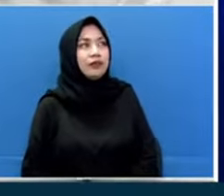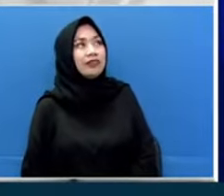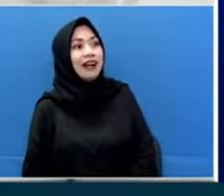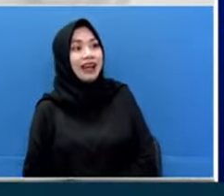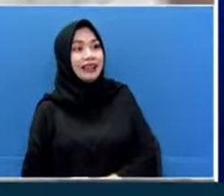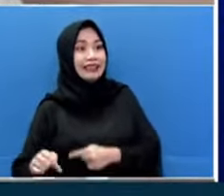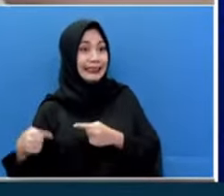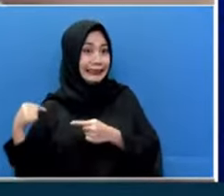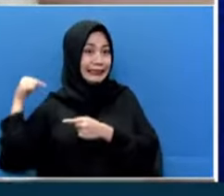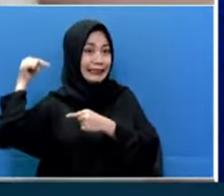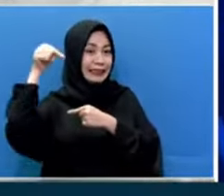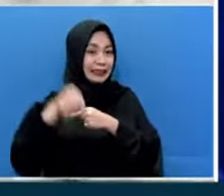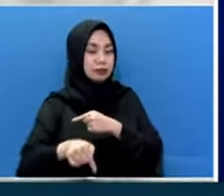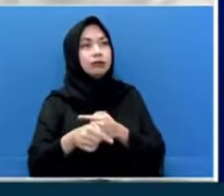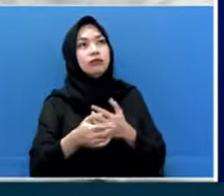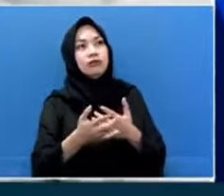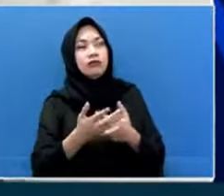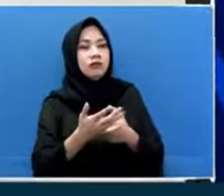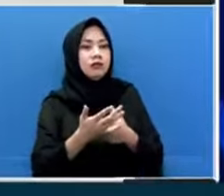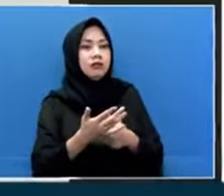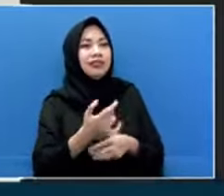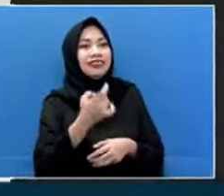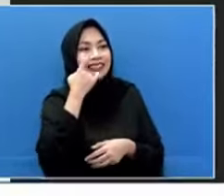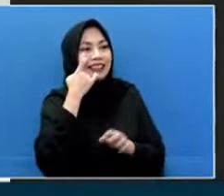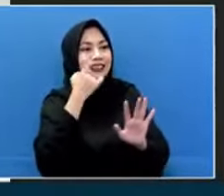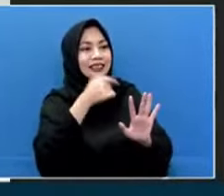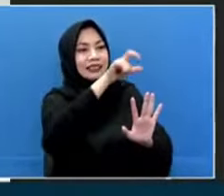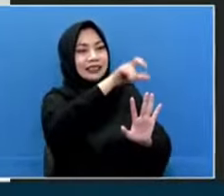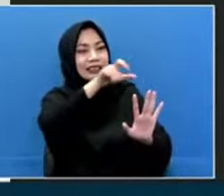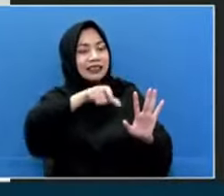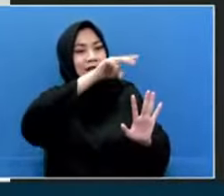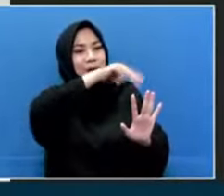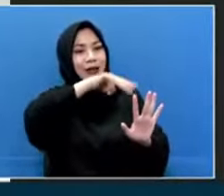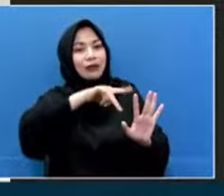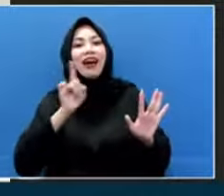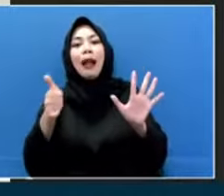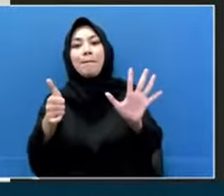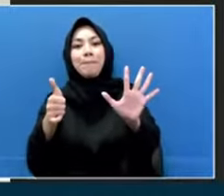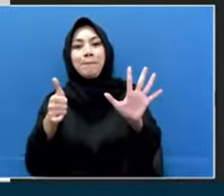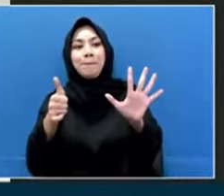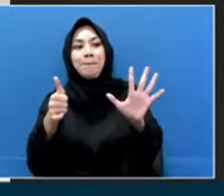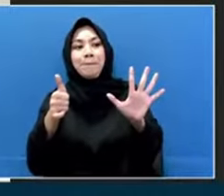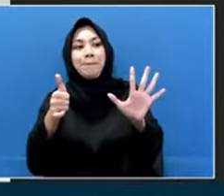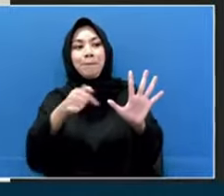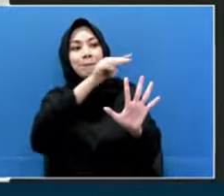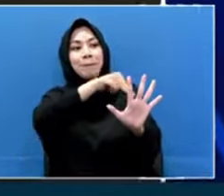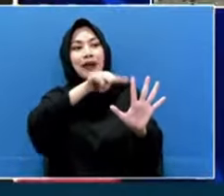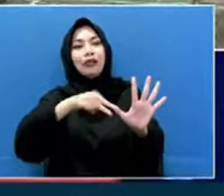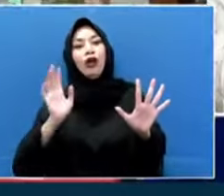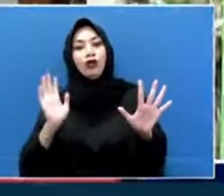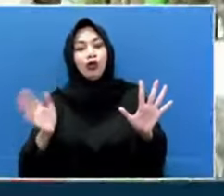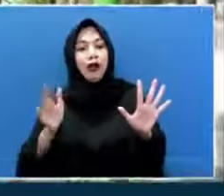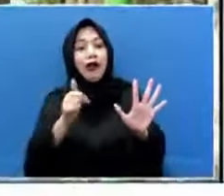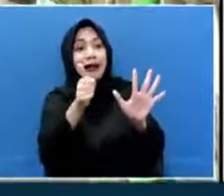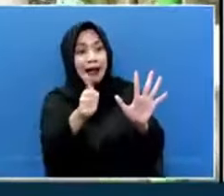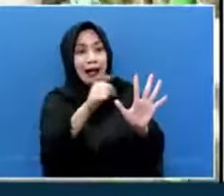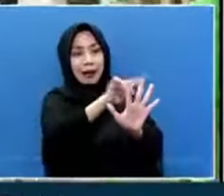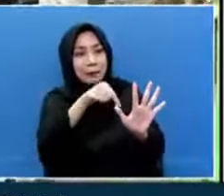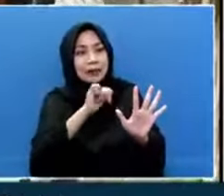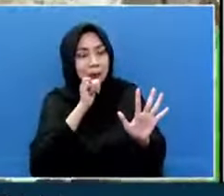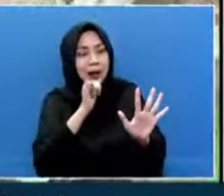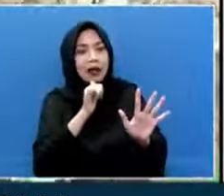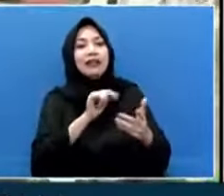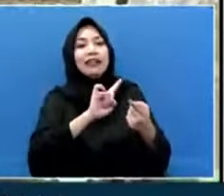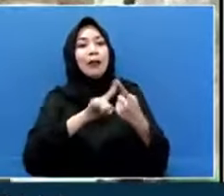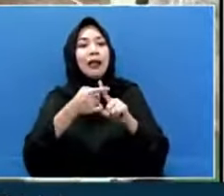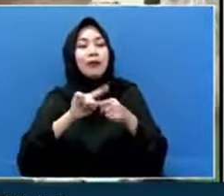ini jadi yang sudah diperiksa ada en saksi baik dari pihak sekolah maupun juga dari sek